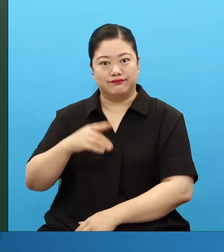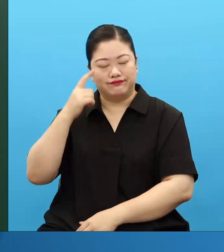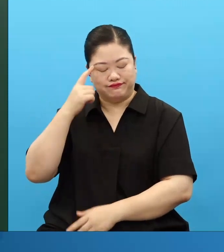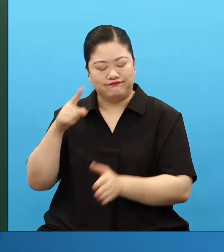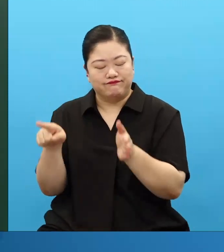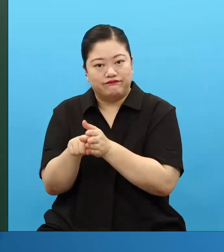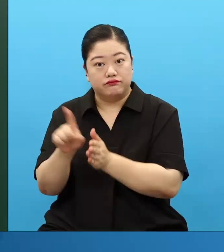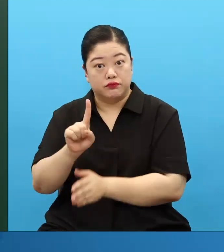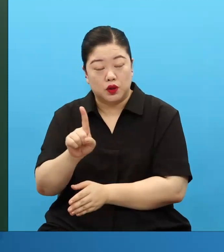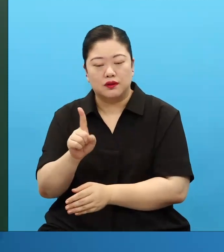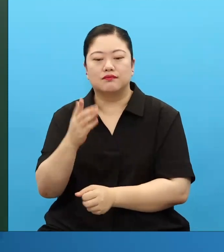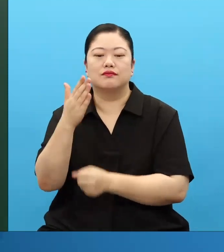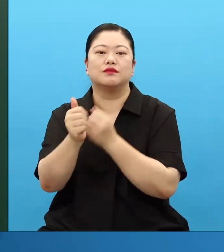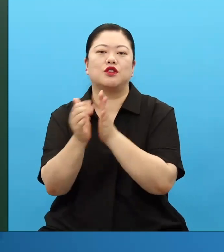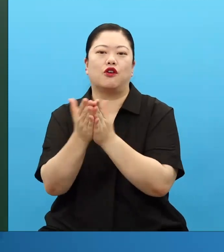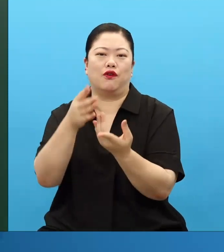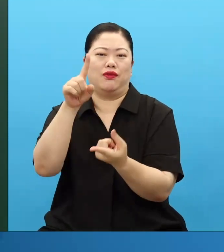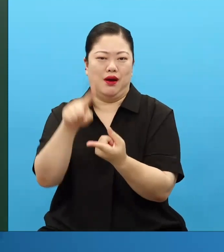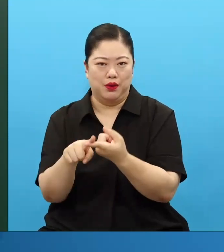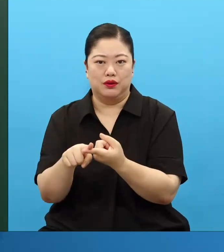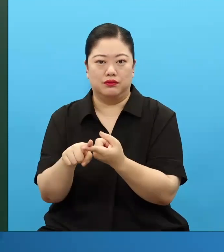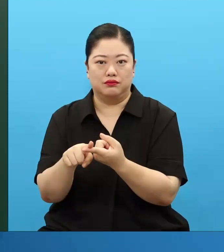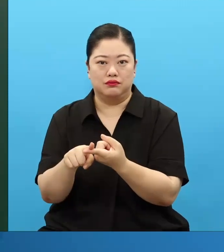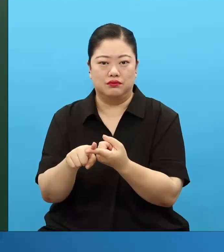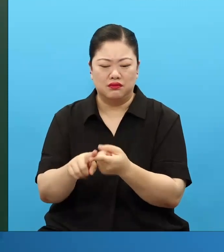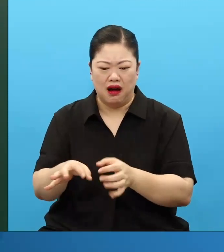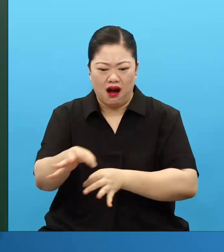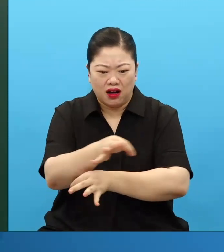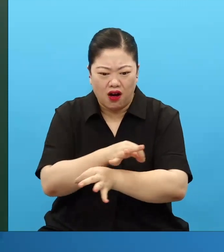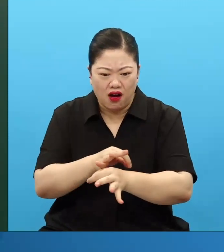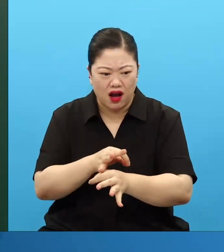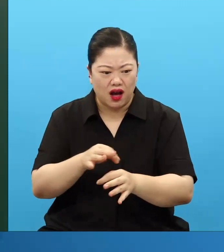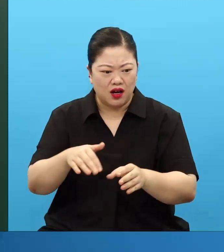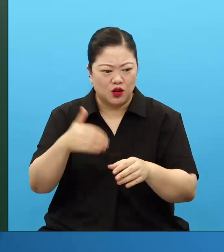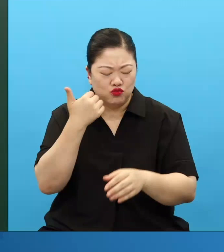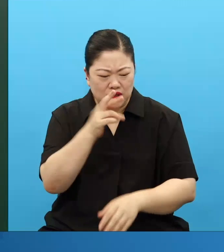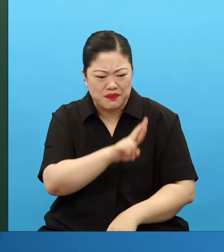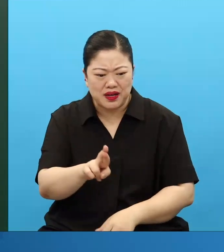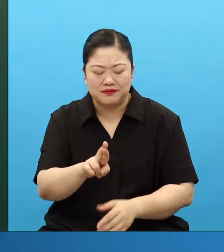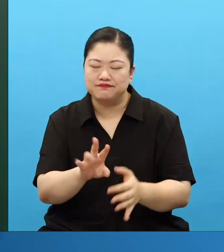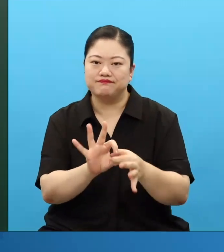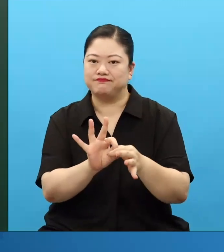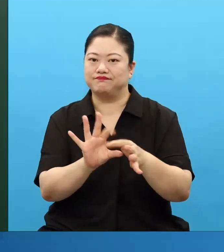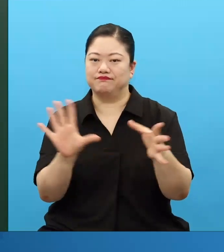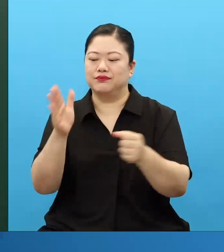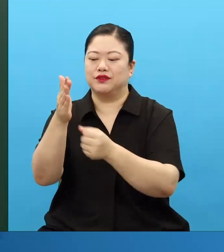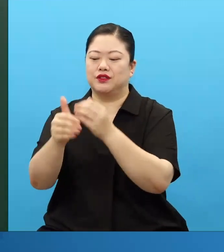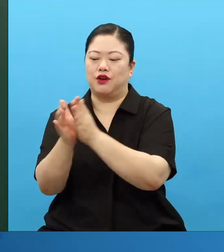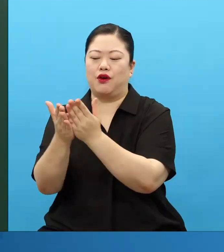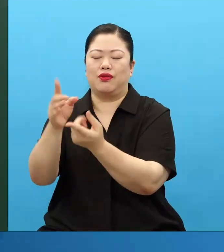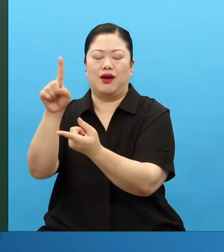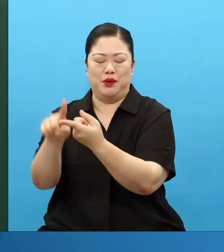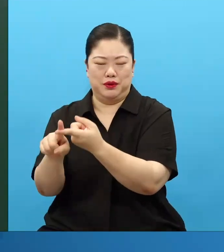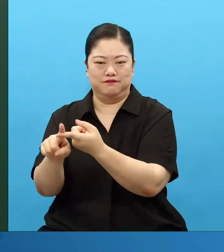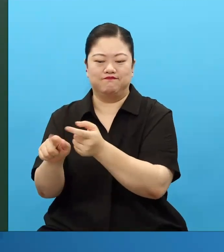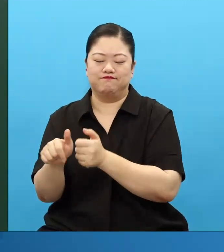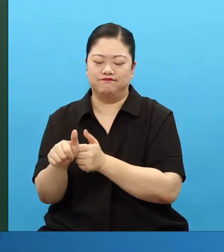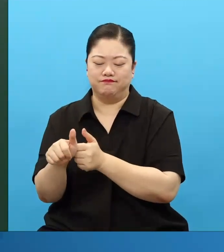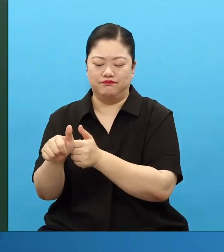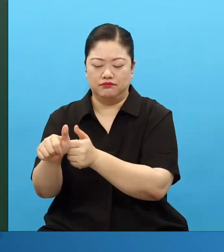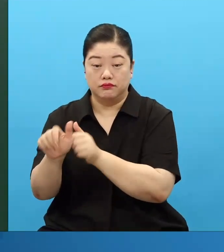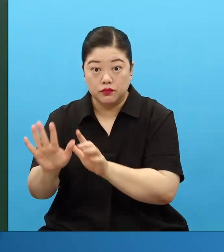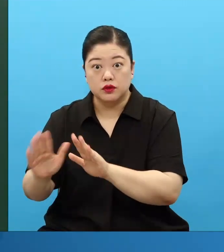your decision of faith is important. 호남에서도 된다가 아닙니다. 호남이기 때문에 되는 겁니다. Not that it will work. It is beyond 그렇죠? here, even in